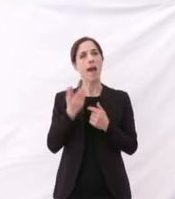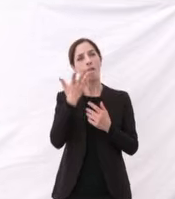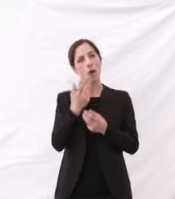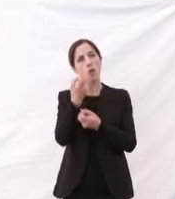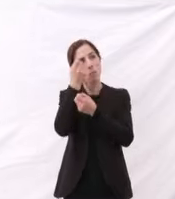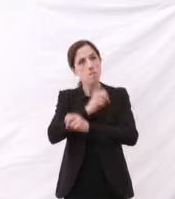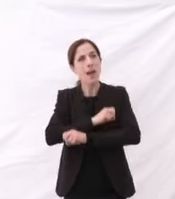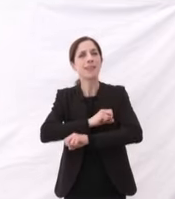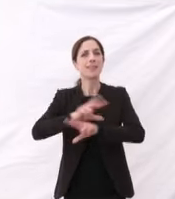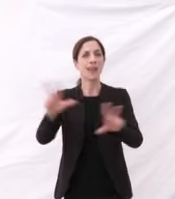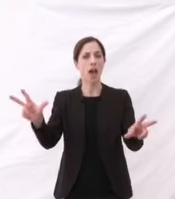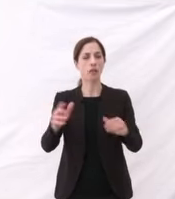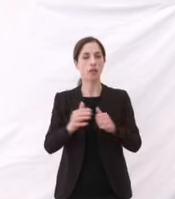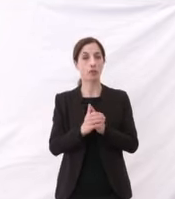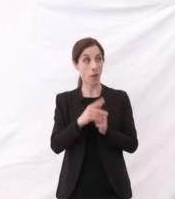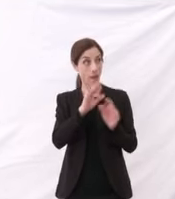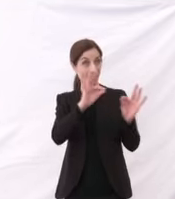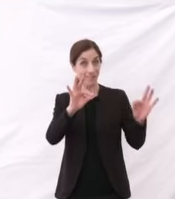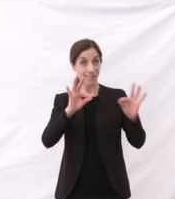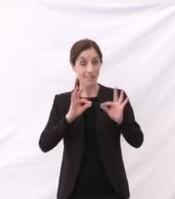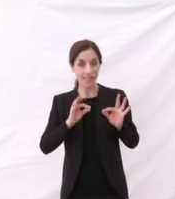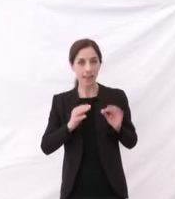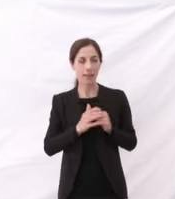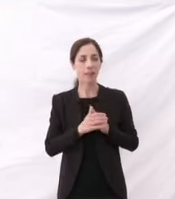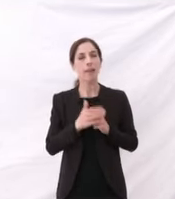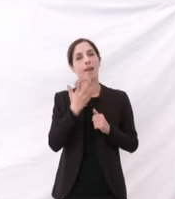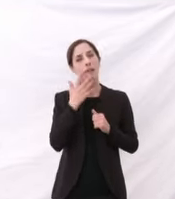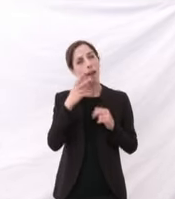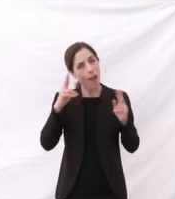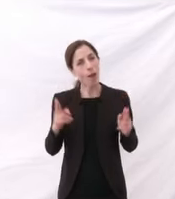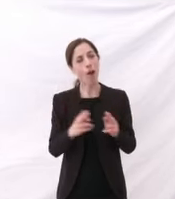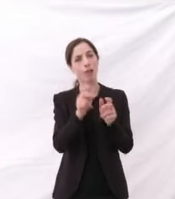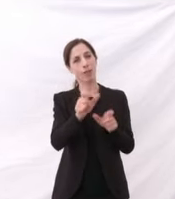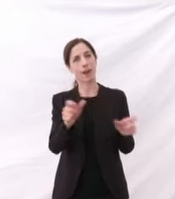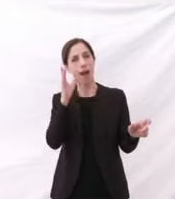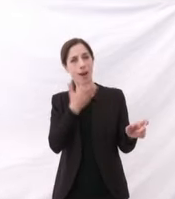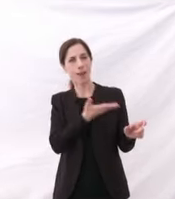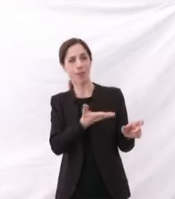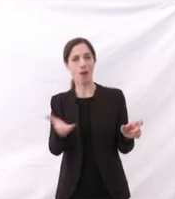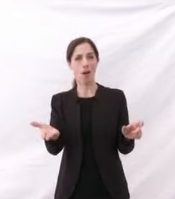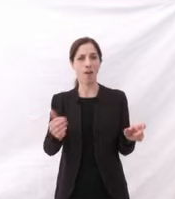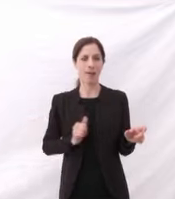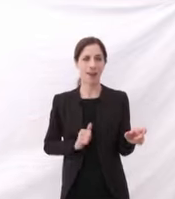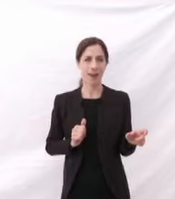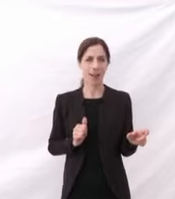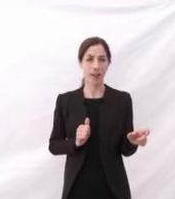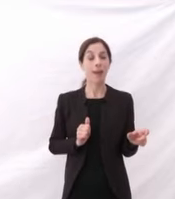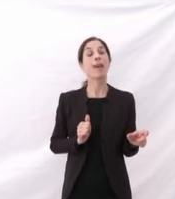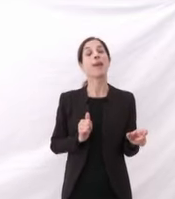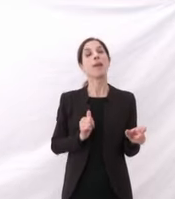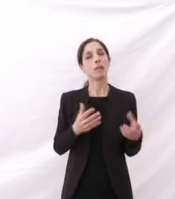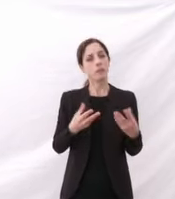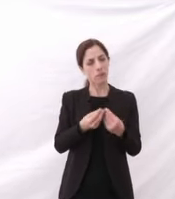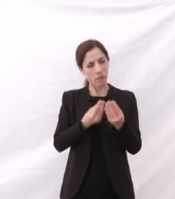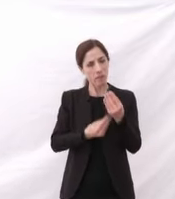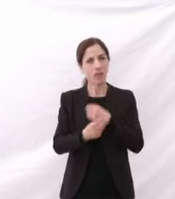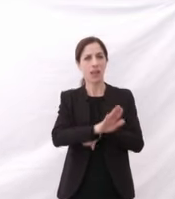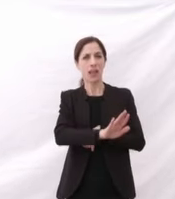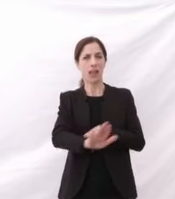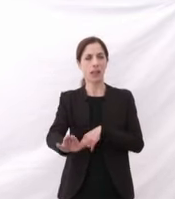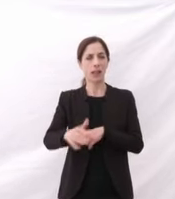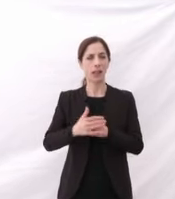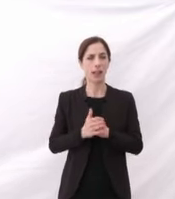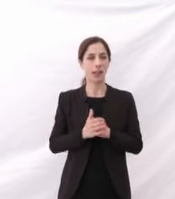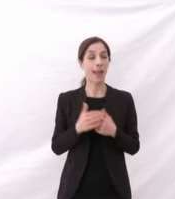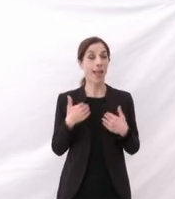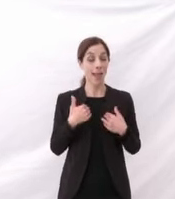messaggio, mi piacerebbe incontrarle, queste donne e i loro bambini. E